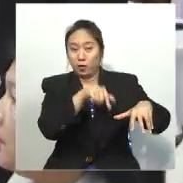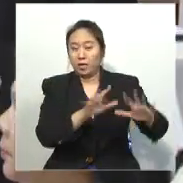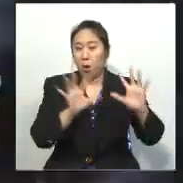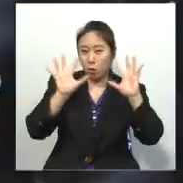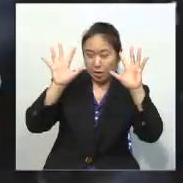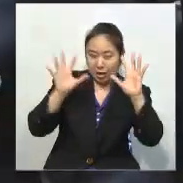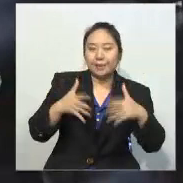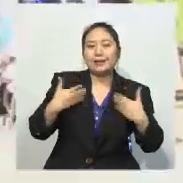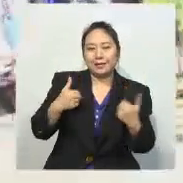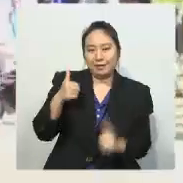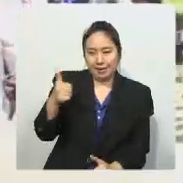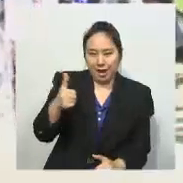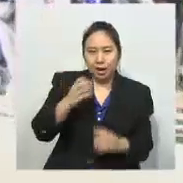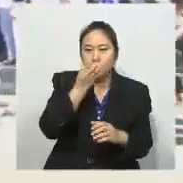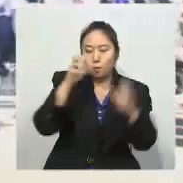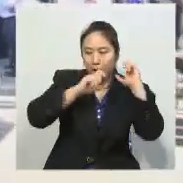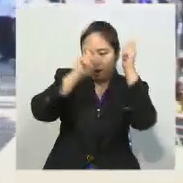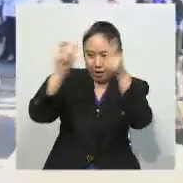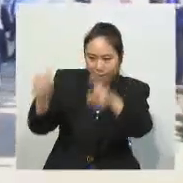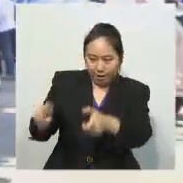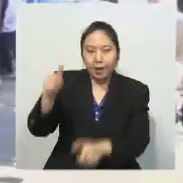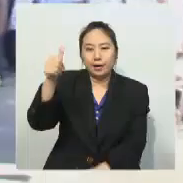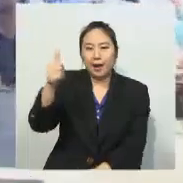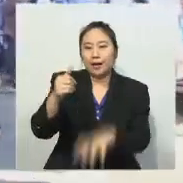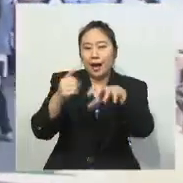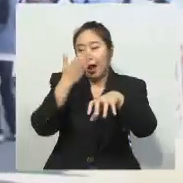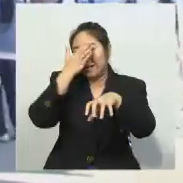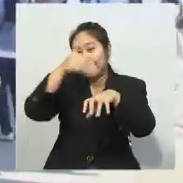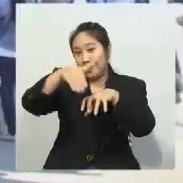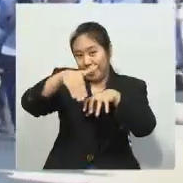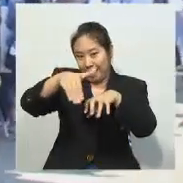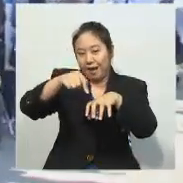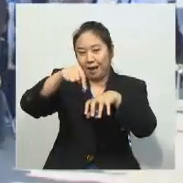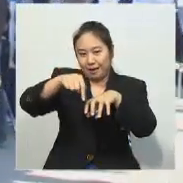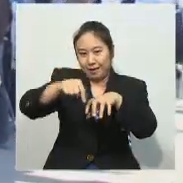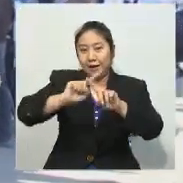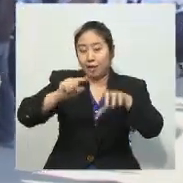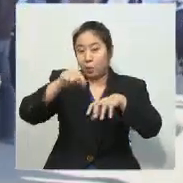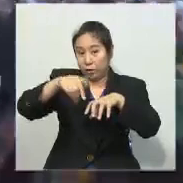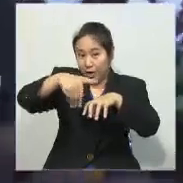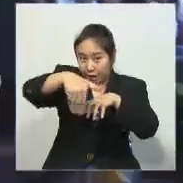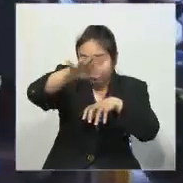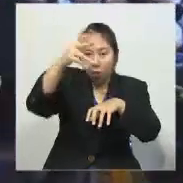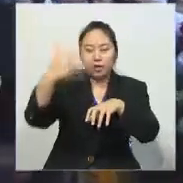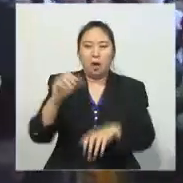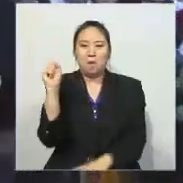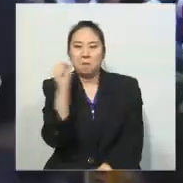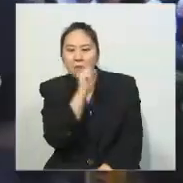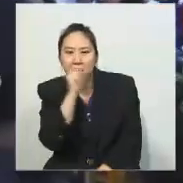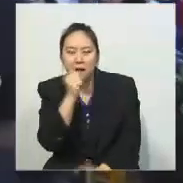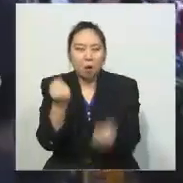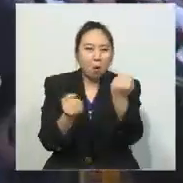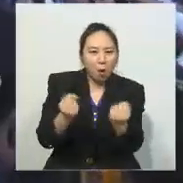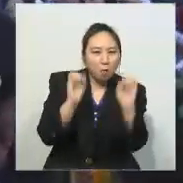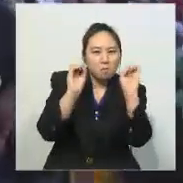คล้องมาลัยร้องรำทำเพลงได้ที่บริเวณด้านหน้าอาคารที่รับสมัครแต่ว่าหากออกจากบริเวณนี้ไปแล้วไม่อนุญาตให้ร้องเพลงสดบนรถ